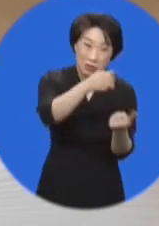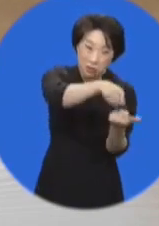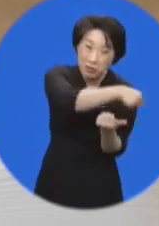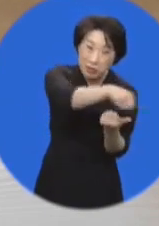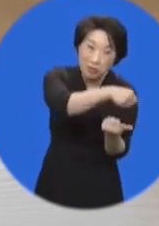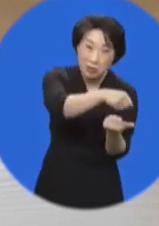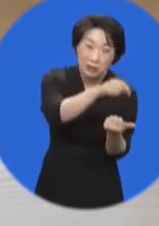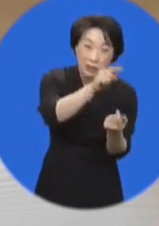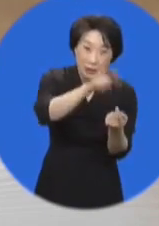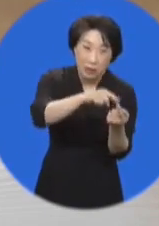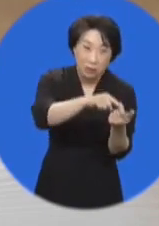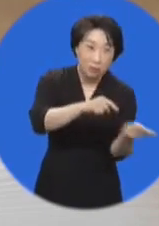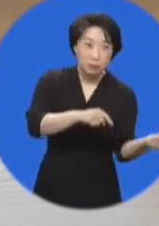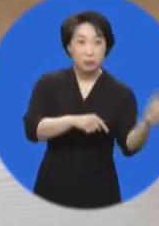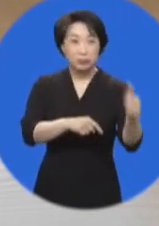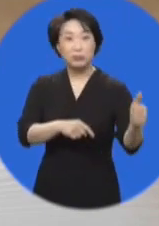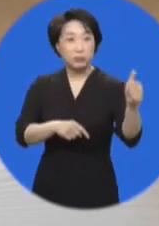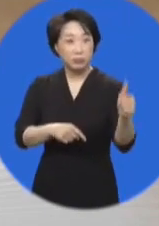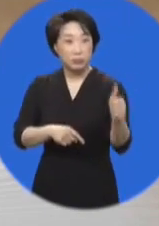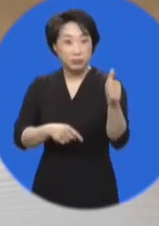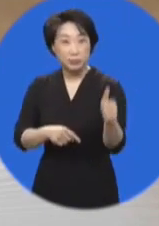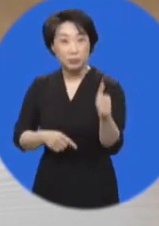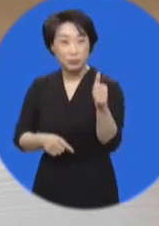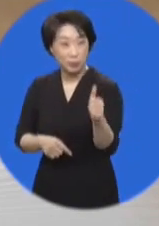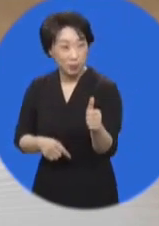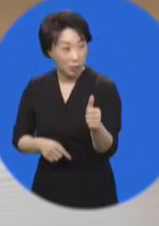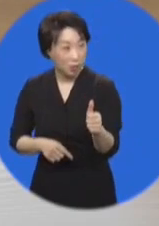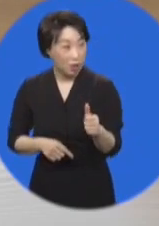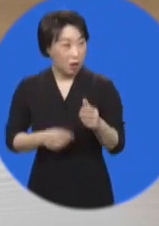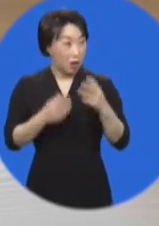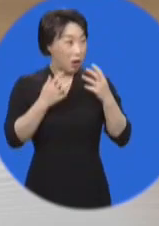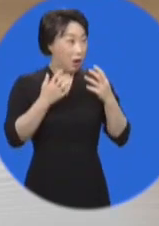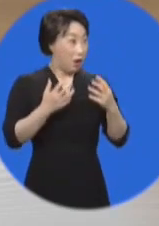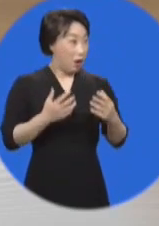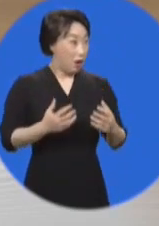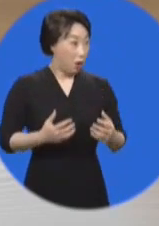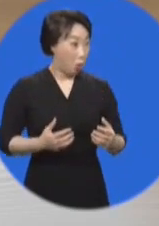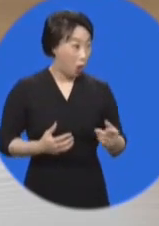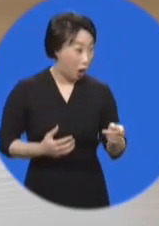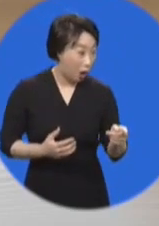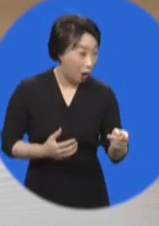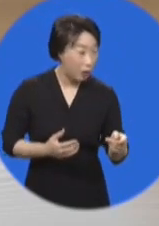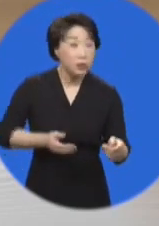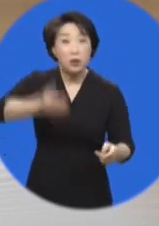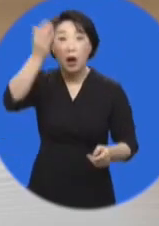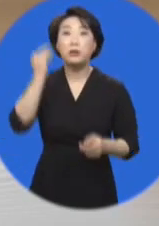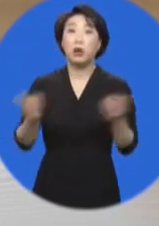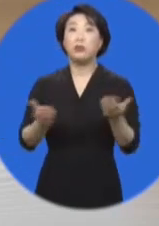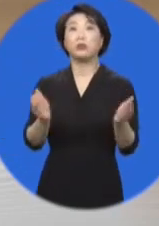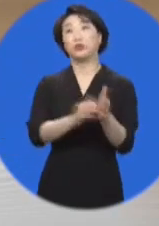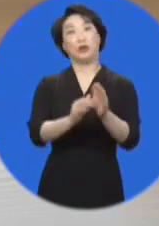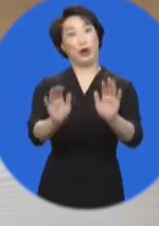그대로 걸어 나오는 그 모습은 옛날 얘기가 아니라